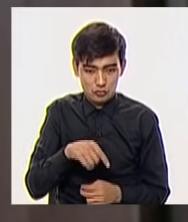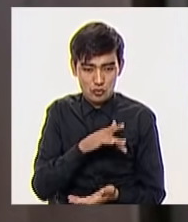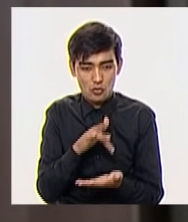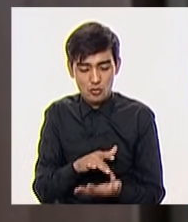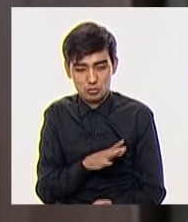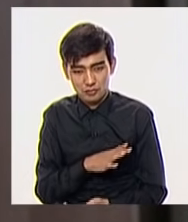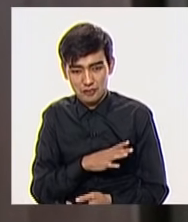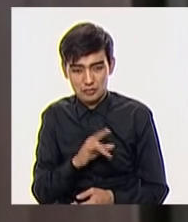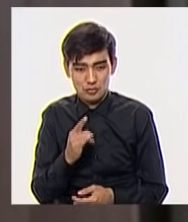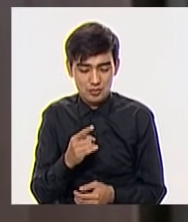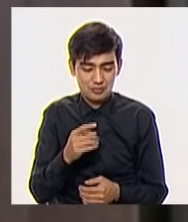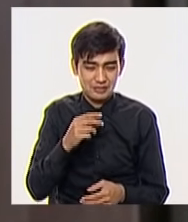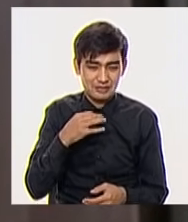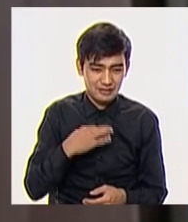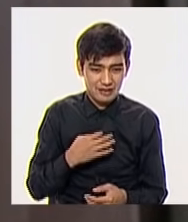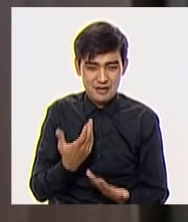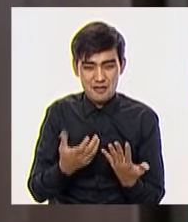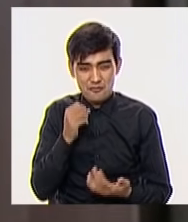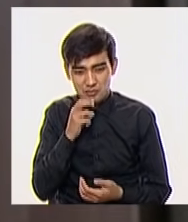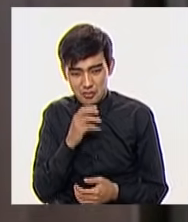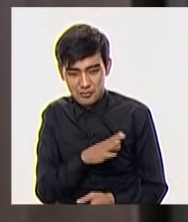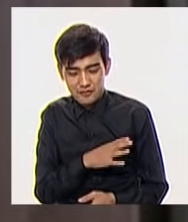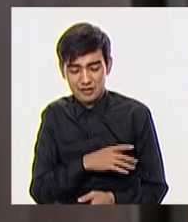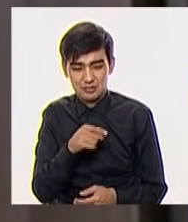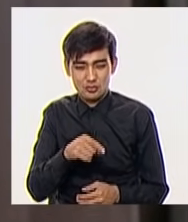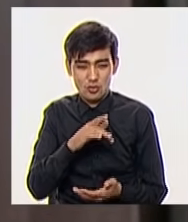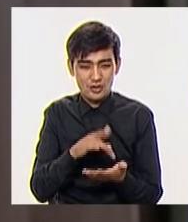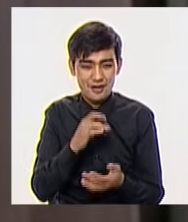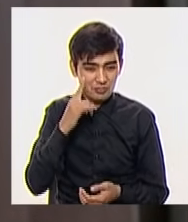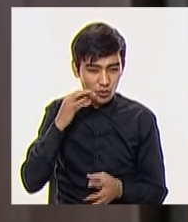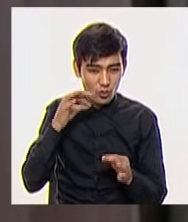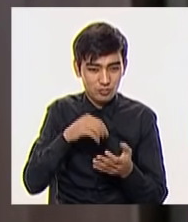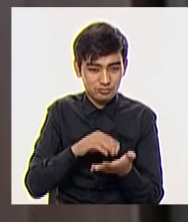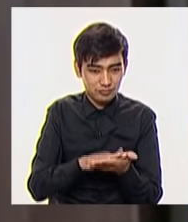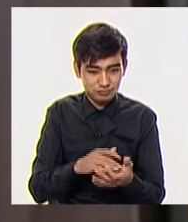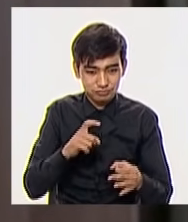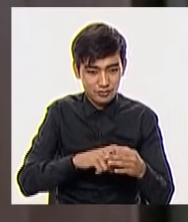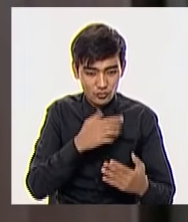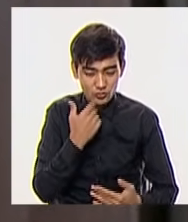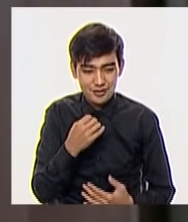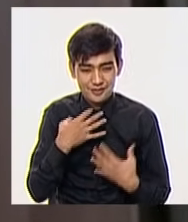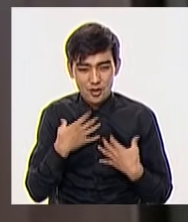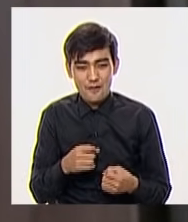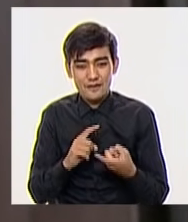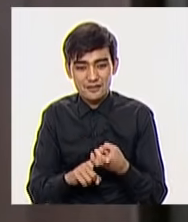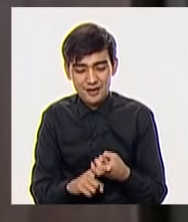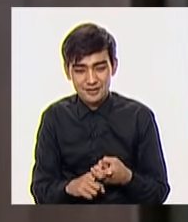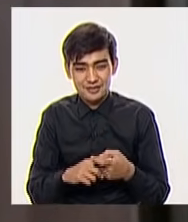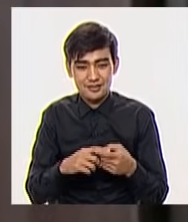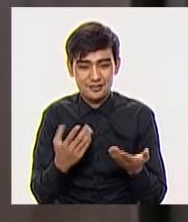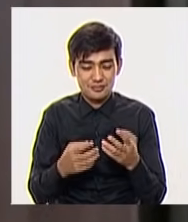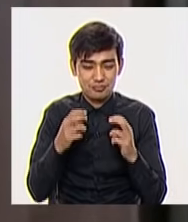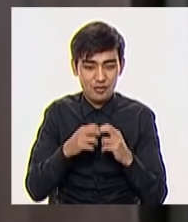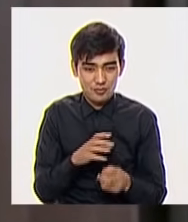тұратын, бірақ араласпайтын балалар немесе немерелері болады. Егер ол кісі психдиспансерлік есепте тұрмаса, бірақ денсаулығына байланысты қарастырылған